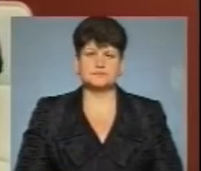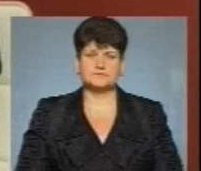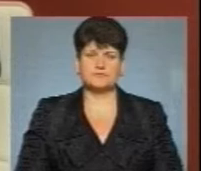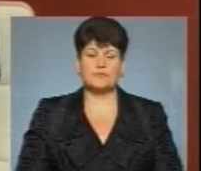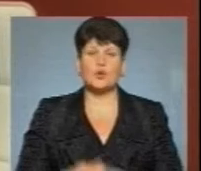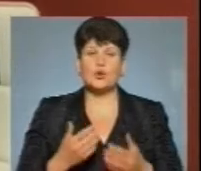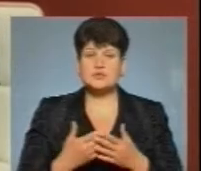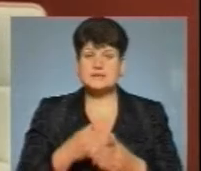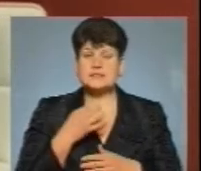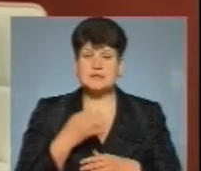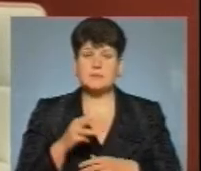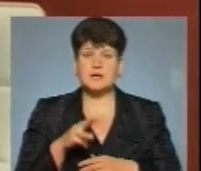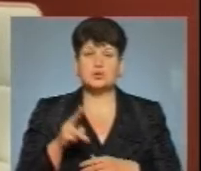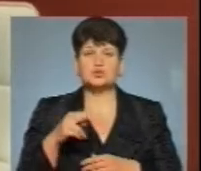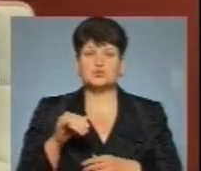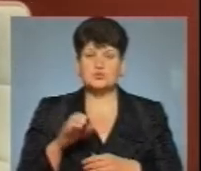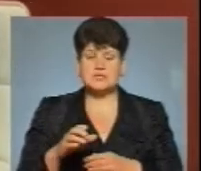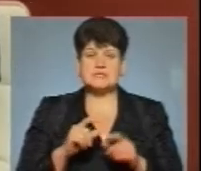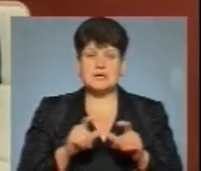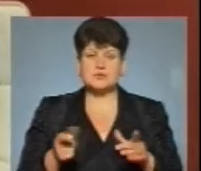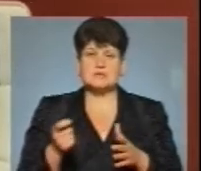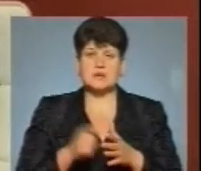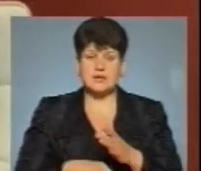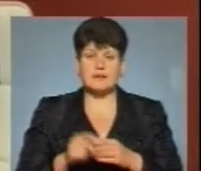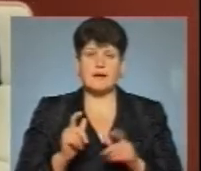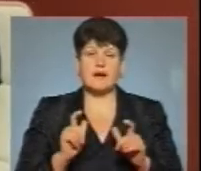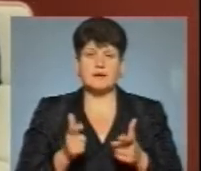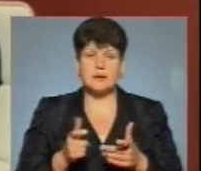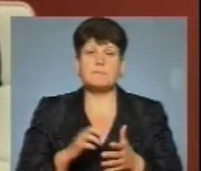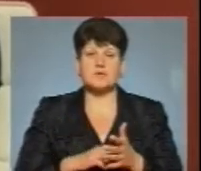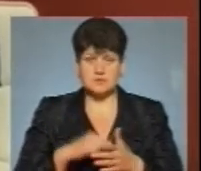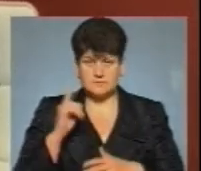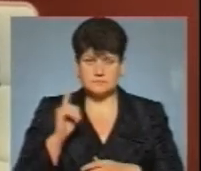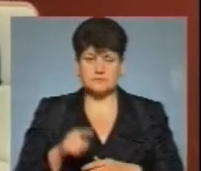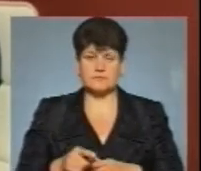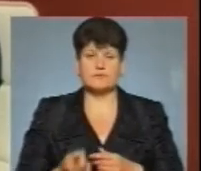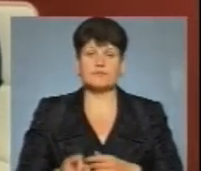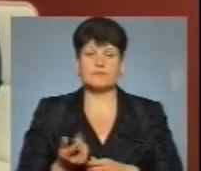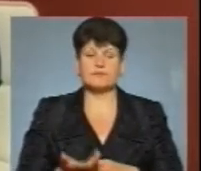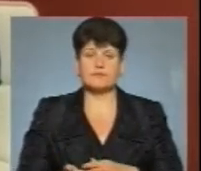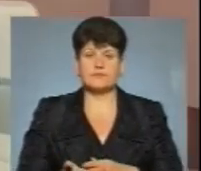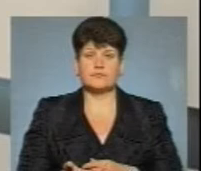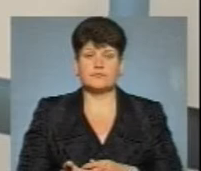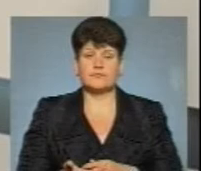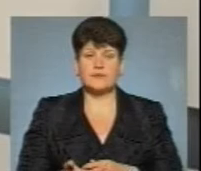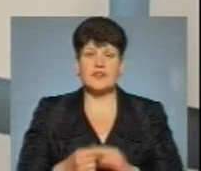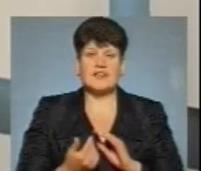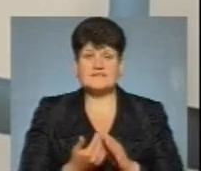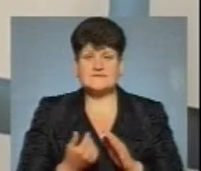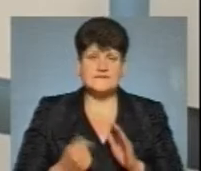Отже, як повідомив Михайло Джу, станцію закрили на карантин. Чи відомі причини цього спалаху? Ну, від